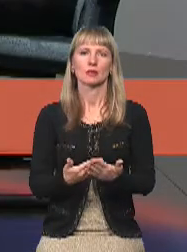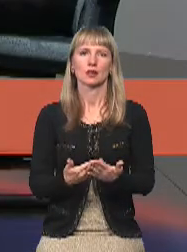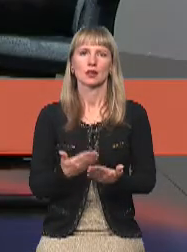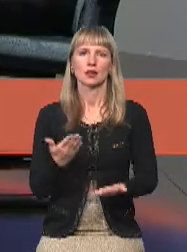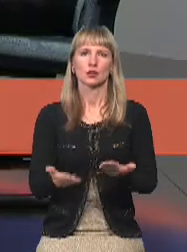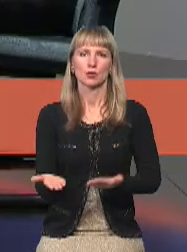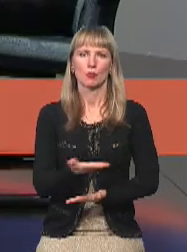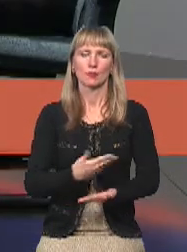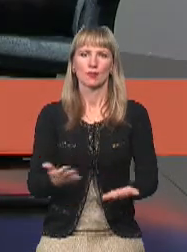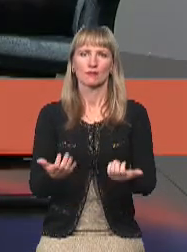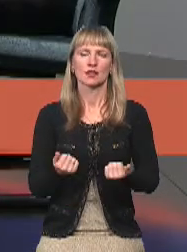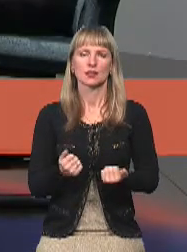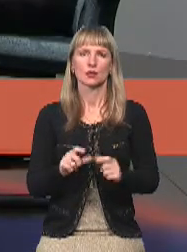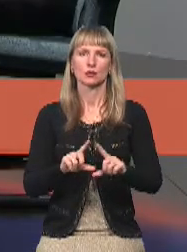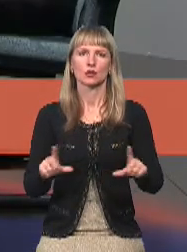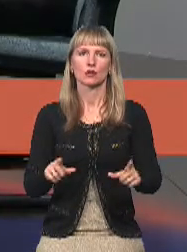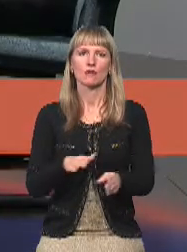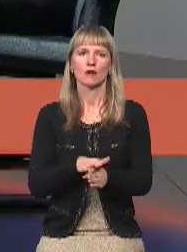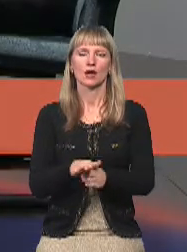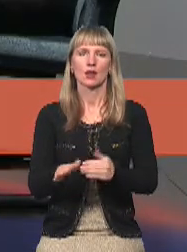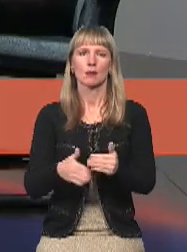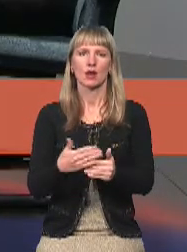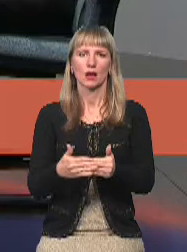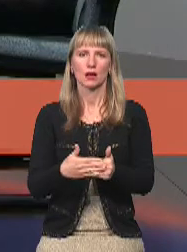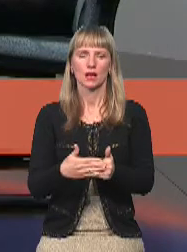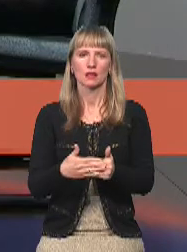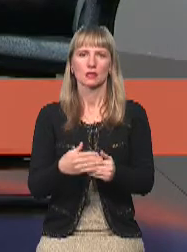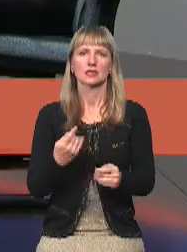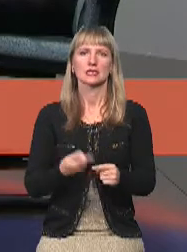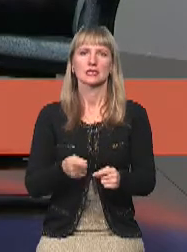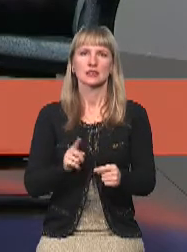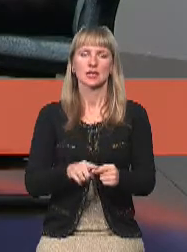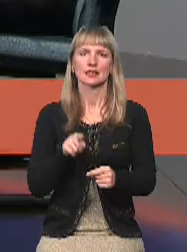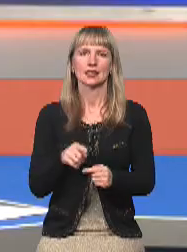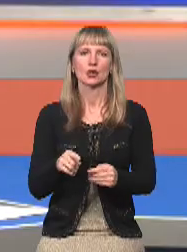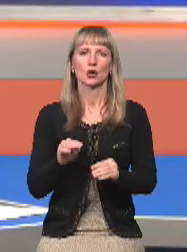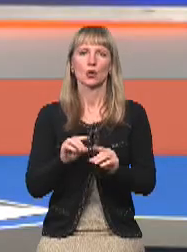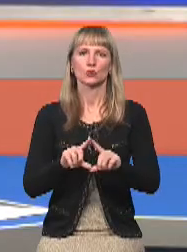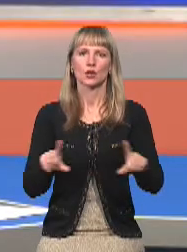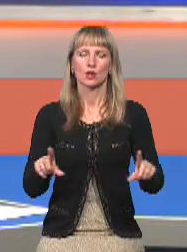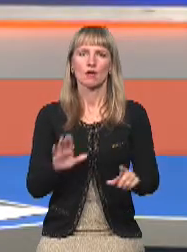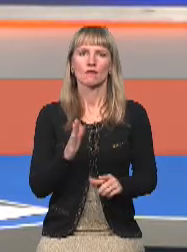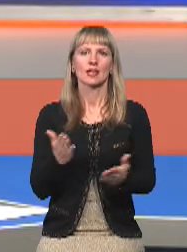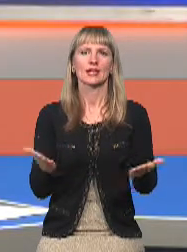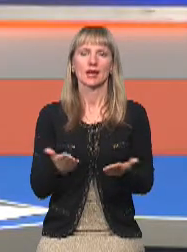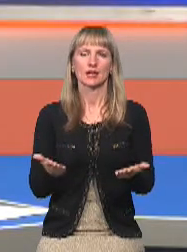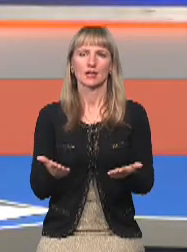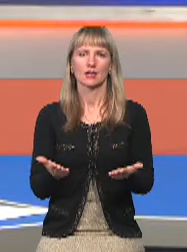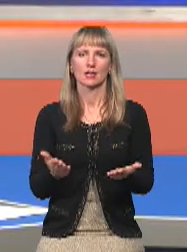ми візьмемо установи виконання покарань, так, це ті установи, в яких,